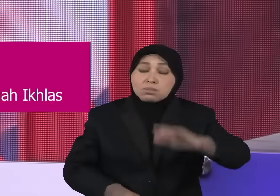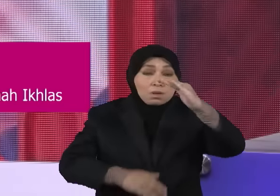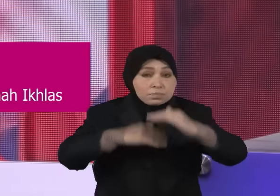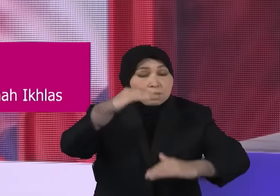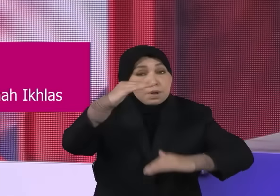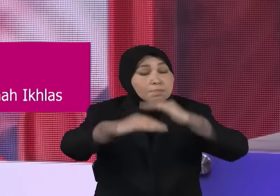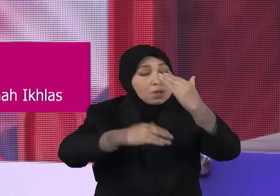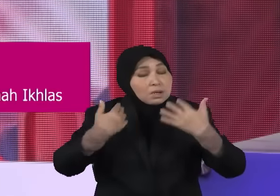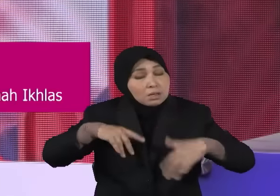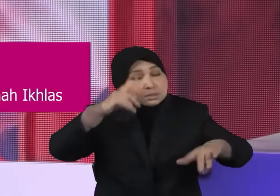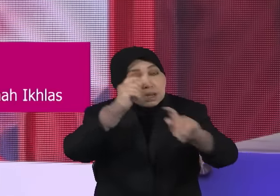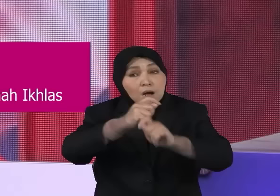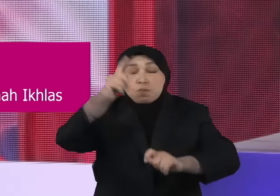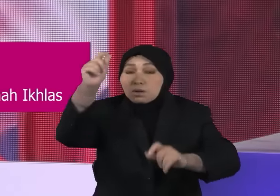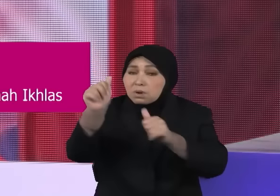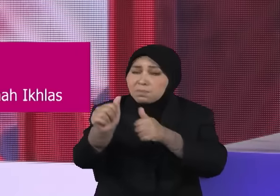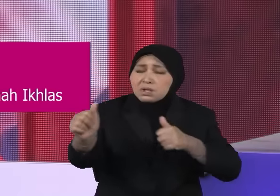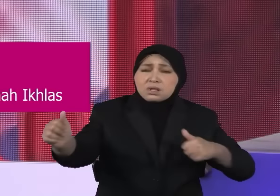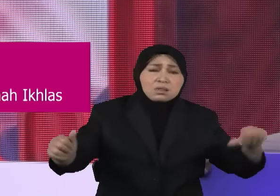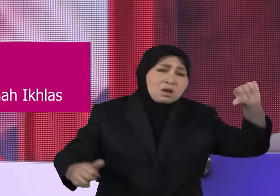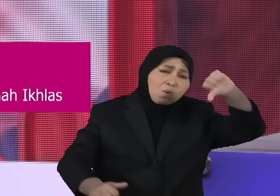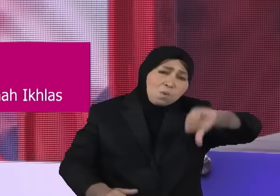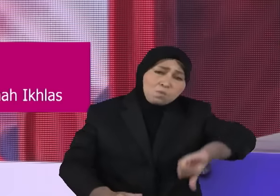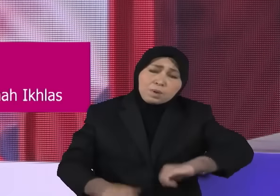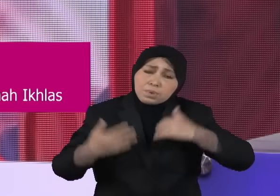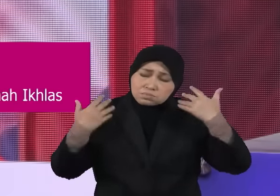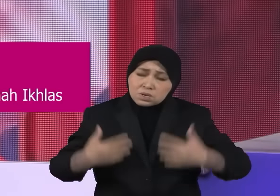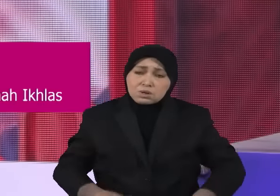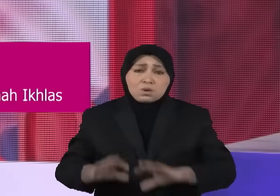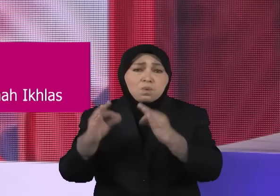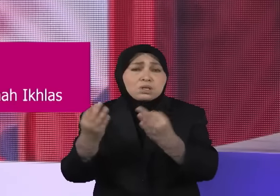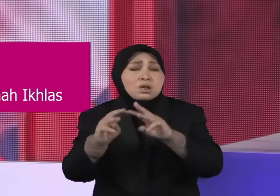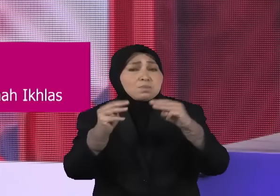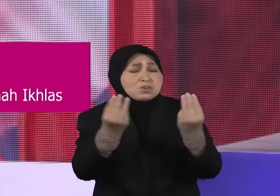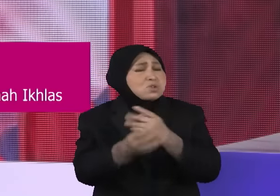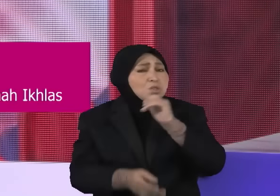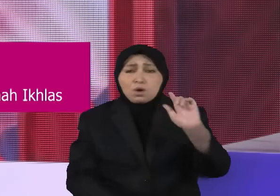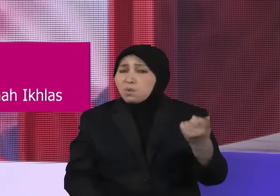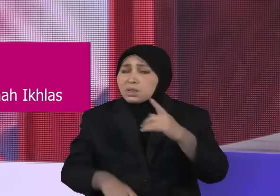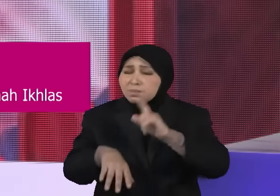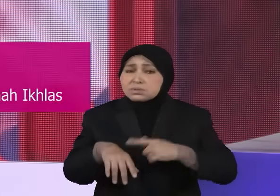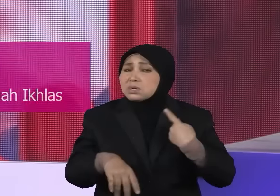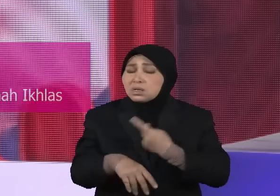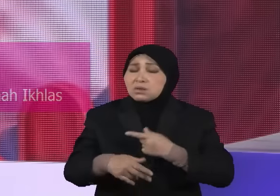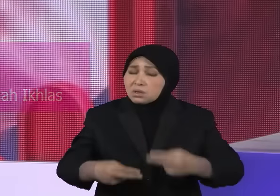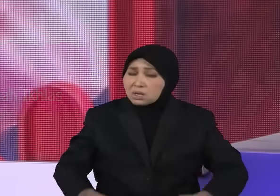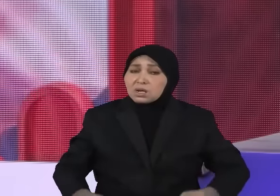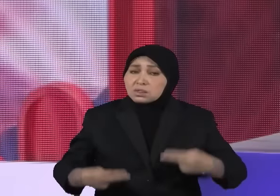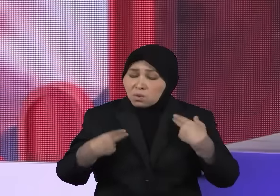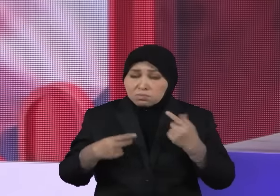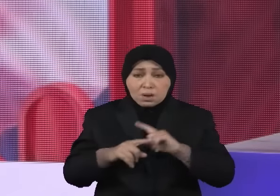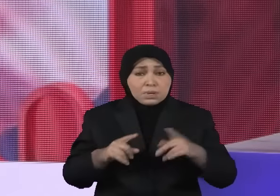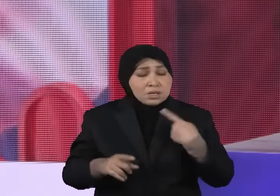takwa, untuk mengelakkan daripada kegagalan diri, keluarga, masyarakat. Bukan hanya ketika kita sedang hidup, tetapi apabila